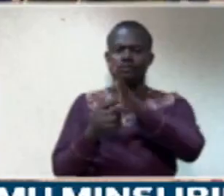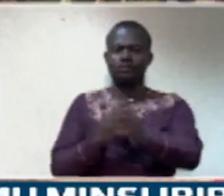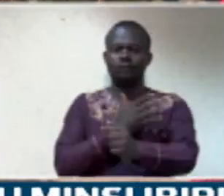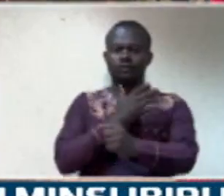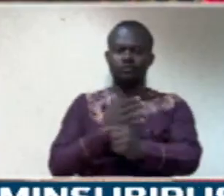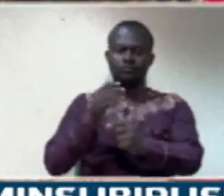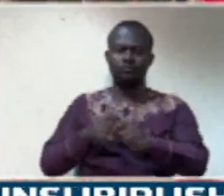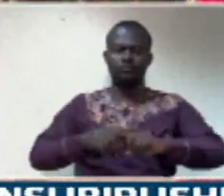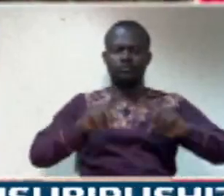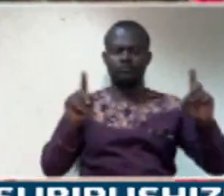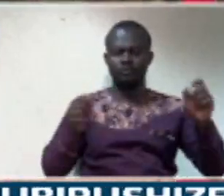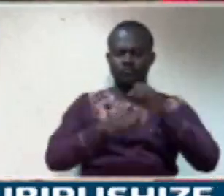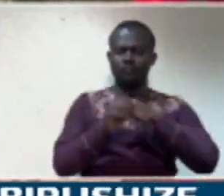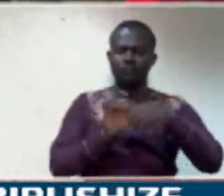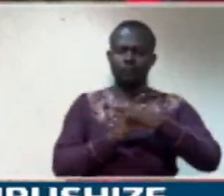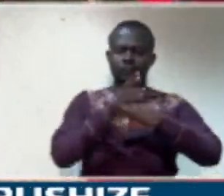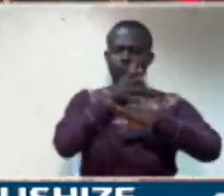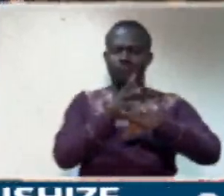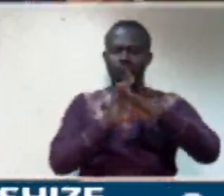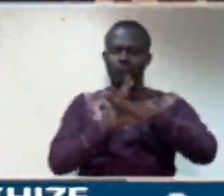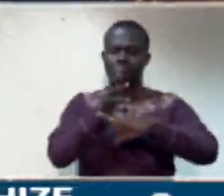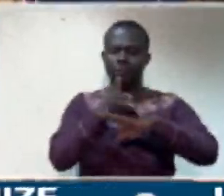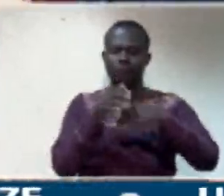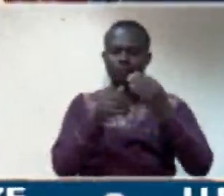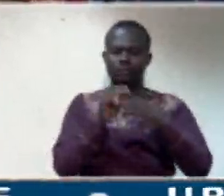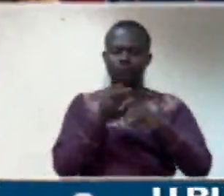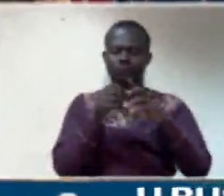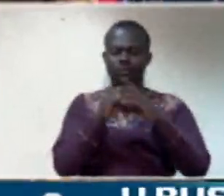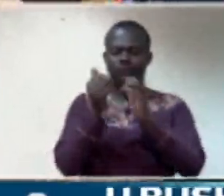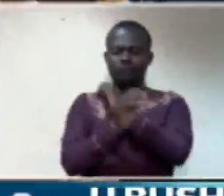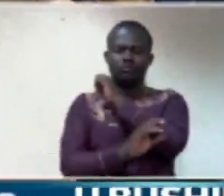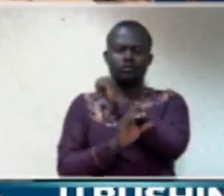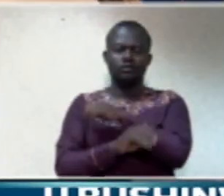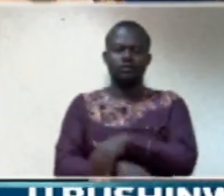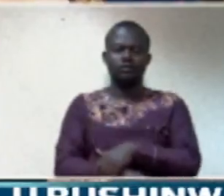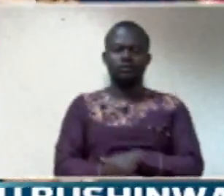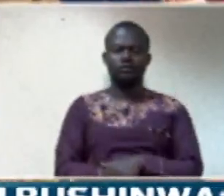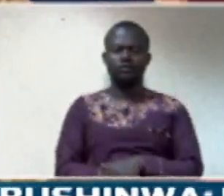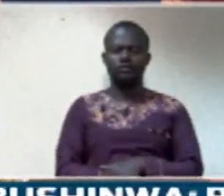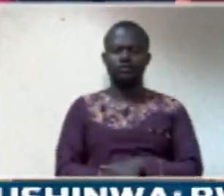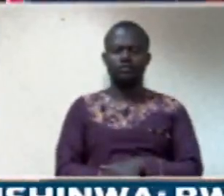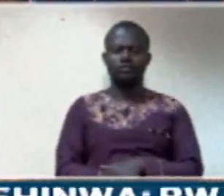ko bitandukanye n'ibikorwa byo kwambutsa ibiyobyabwenge n'amagendo biva mu bihugu by'ibituranyi